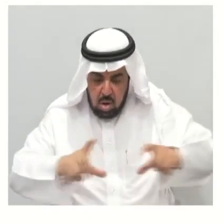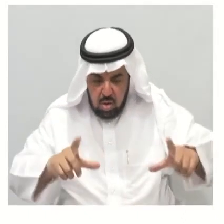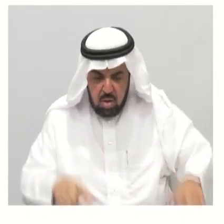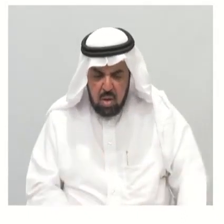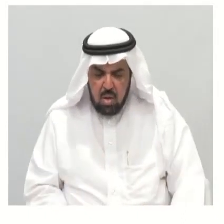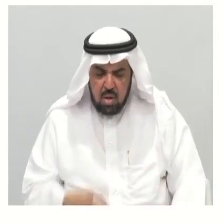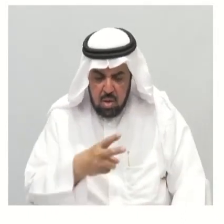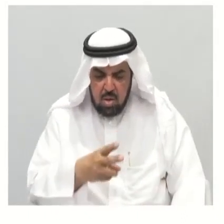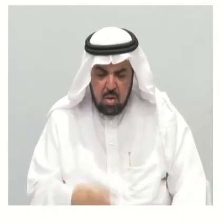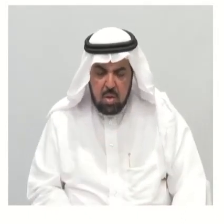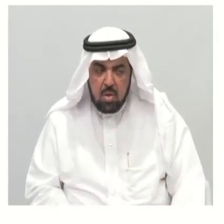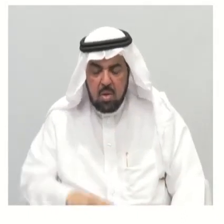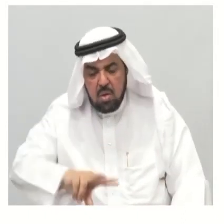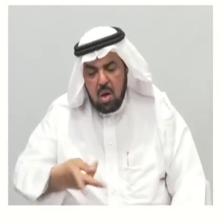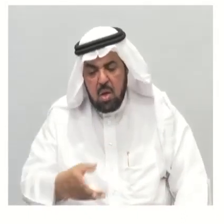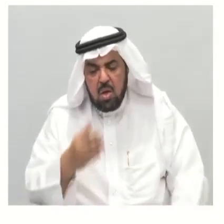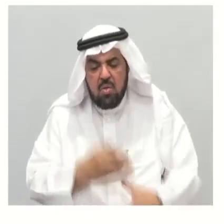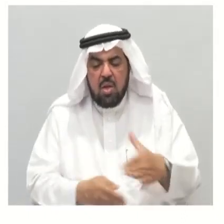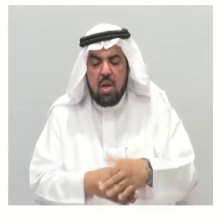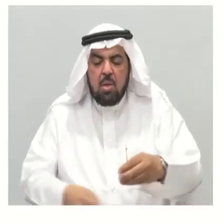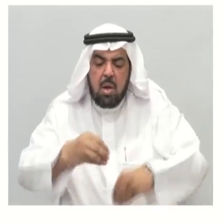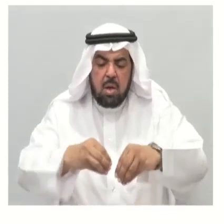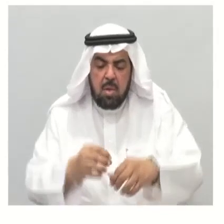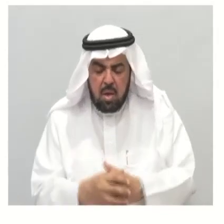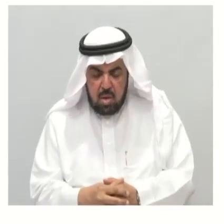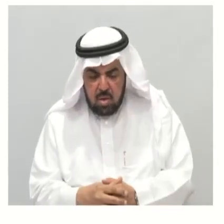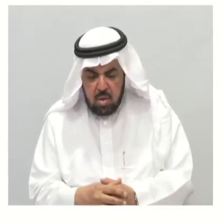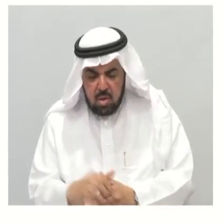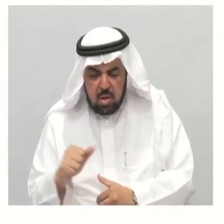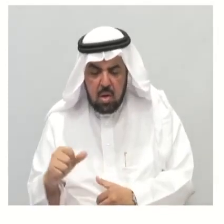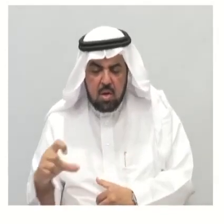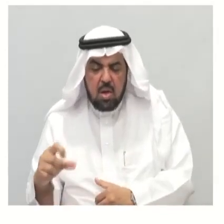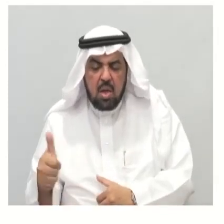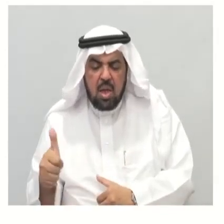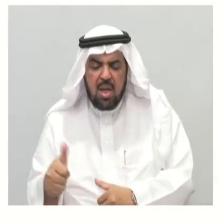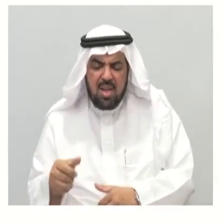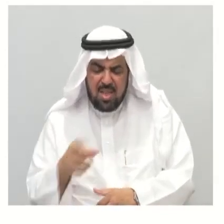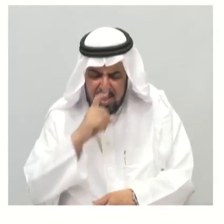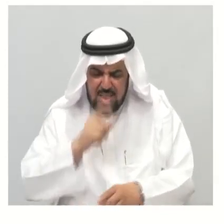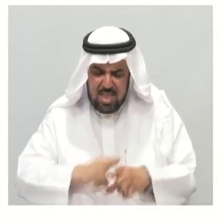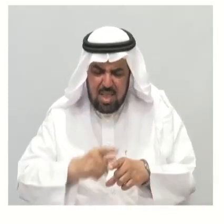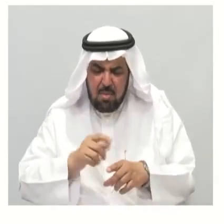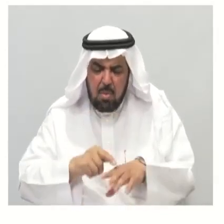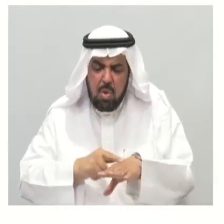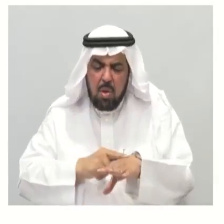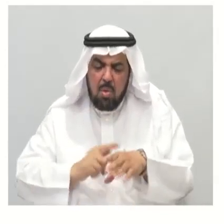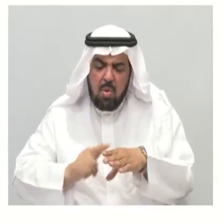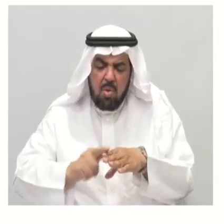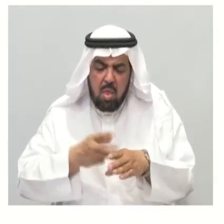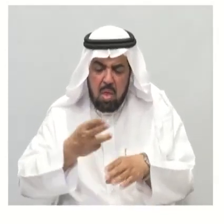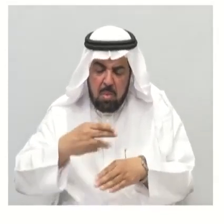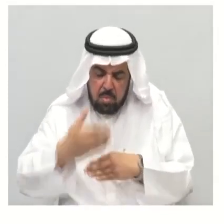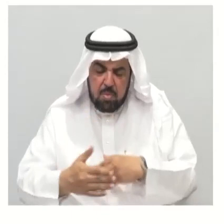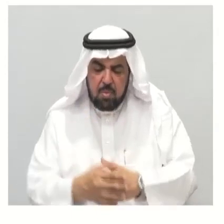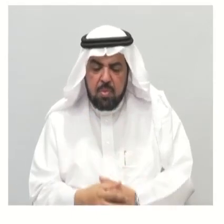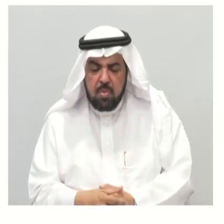فقط عند حدوث تغير كيميائي فيها، إنه صدأ الحديد السيارة قبل ليست كما هي بعد